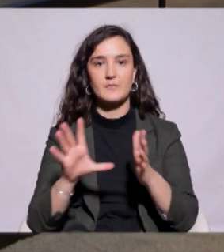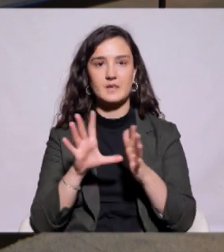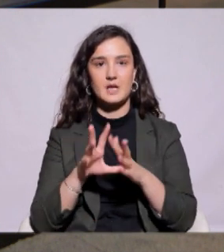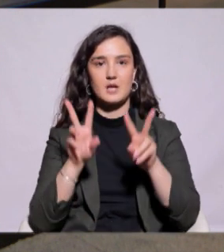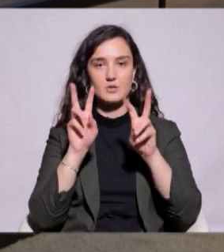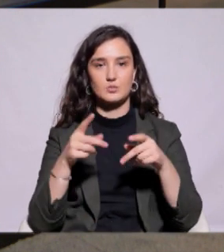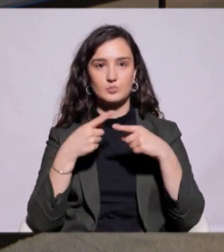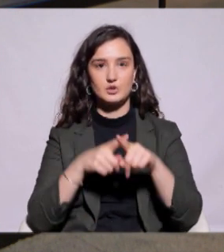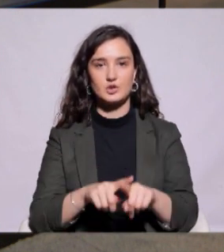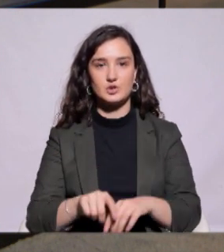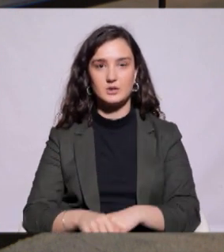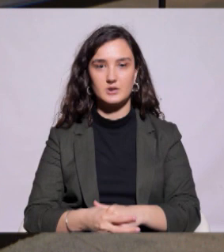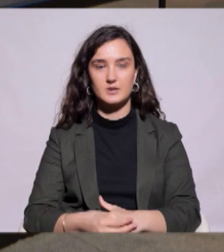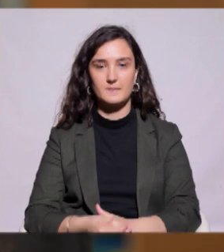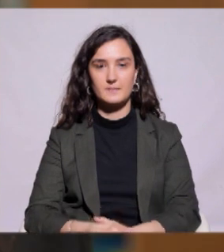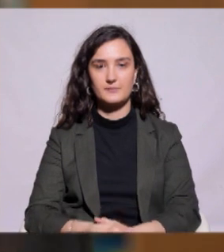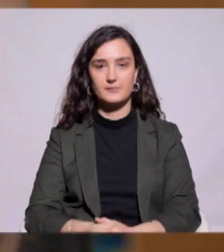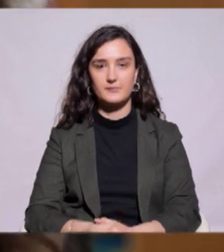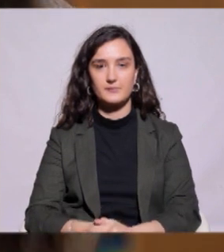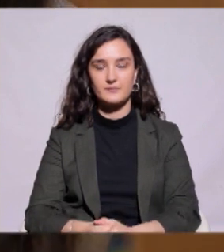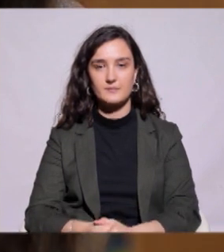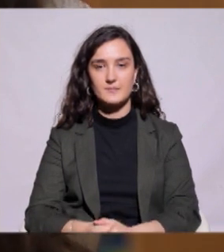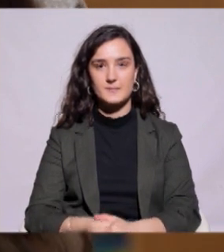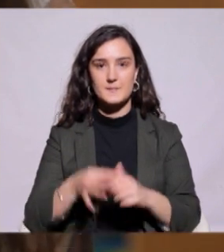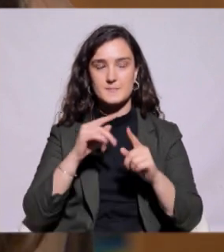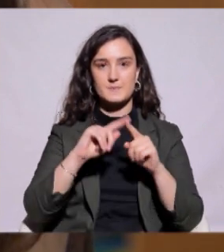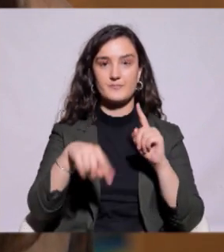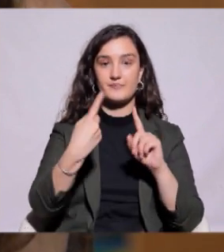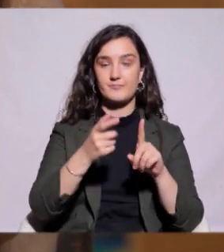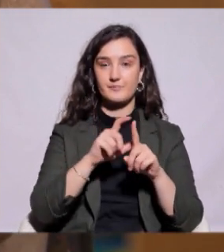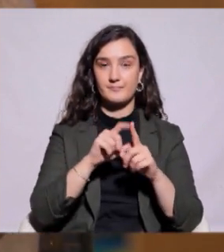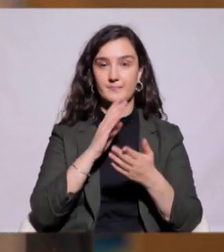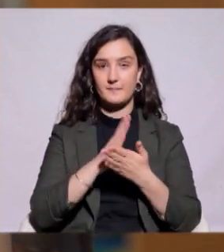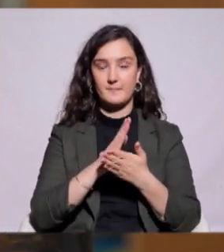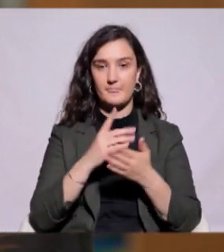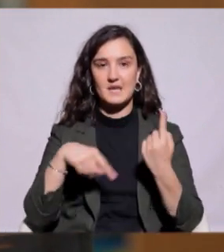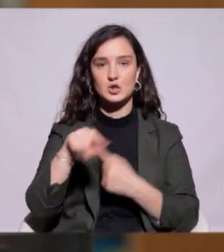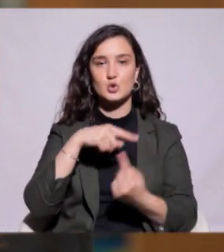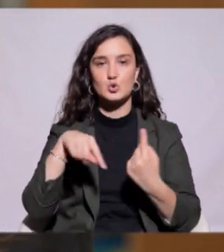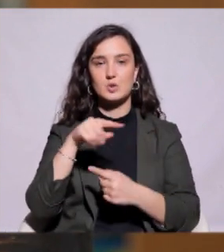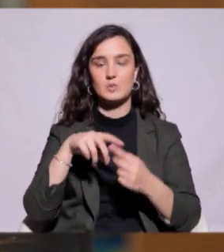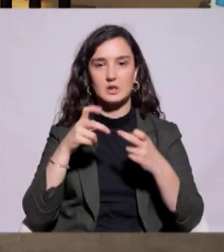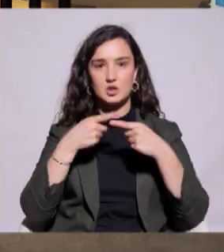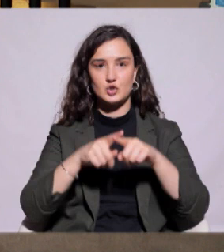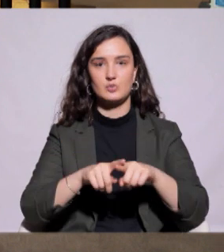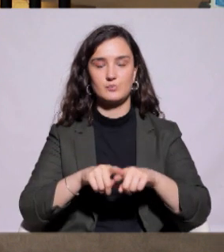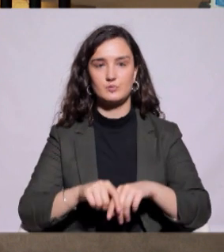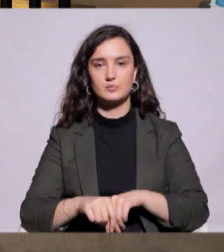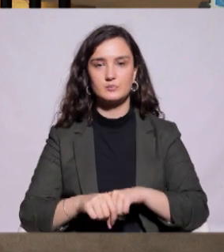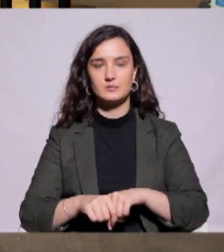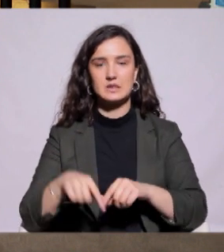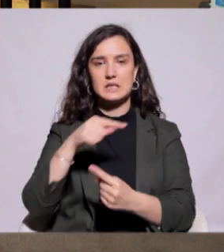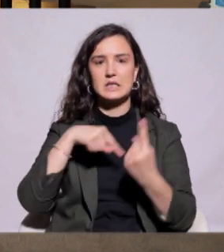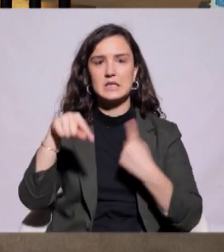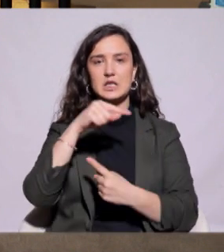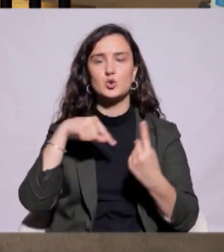engineering, ელექტრონული ინჟინერია. Our next word is industrial engineering.